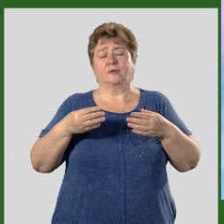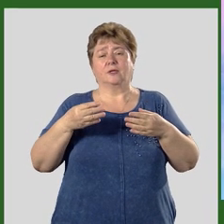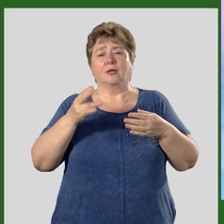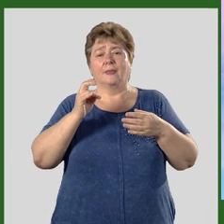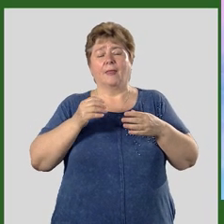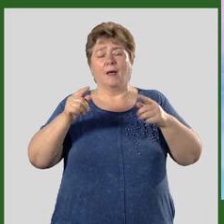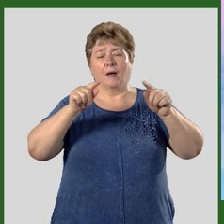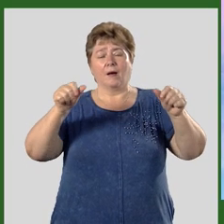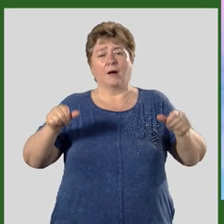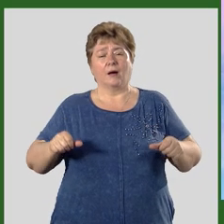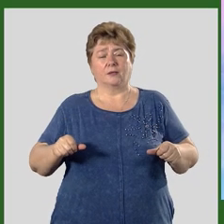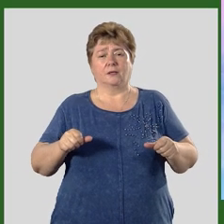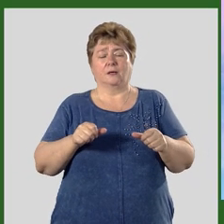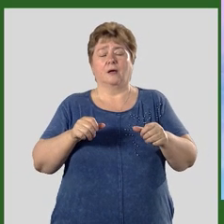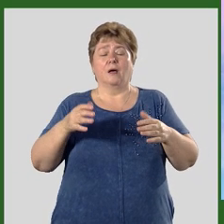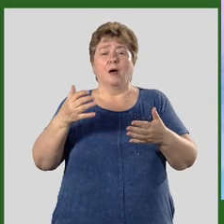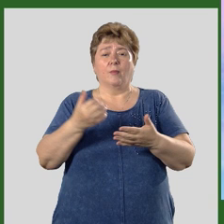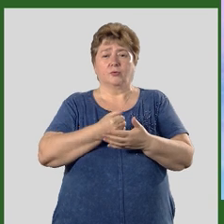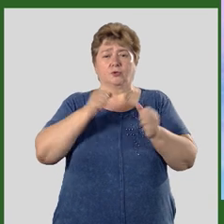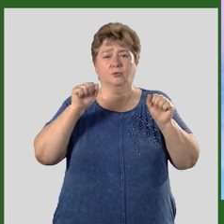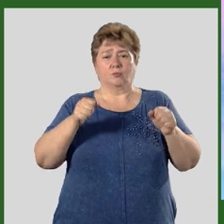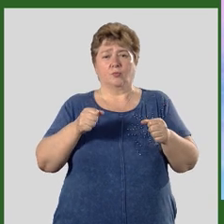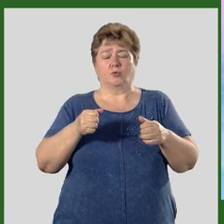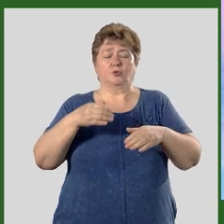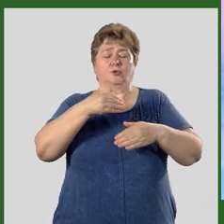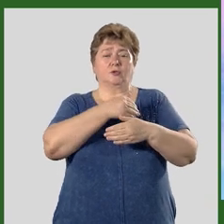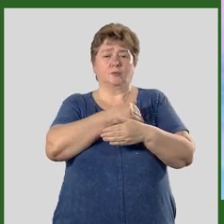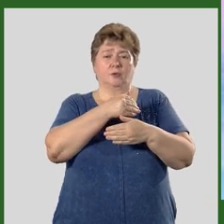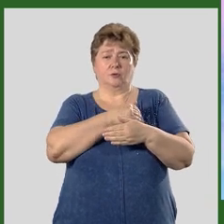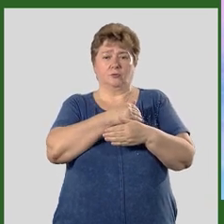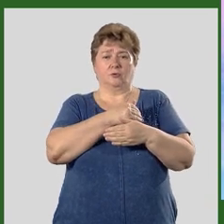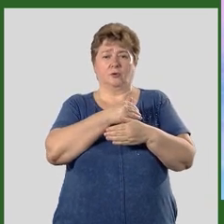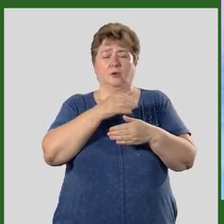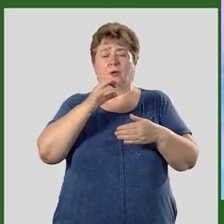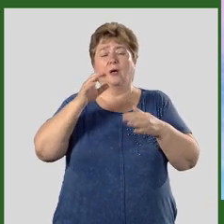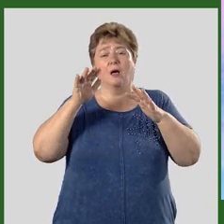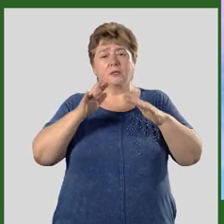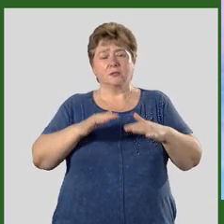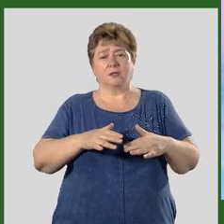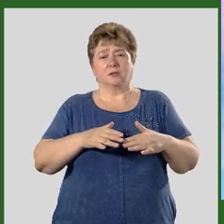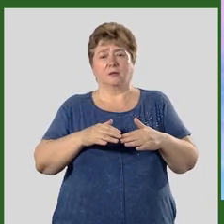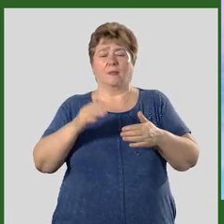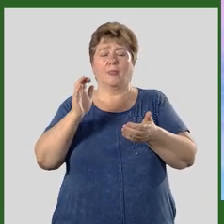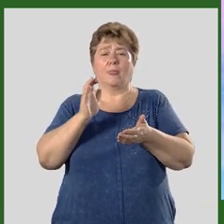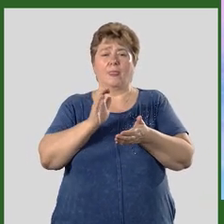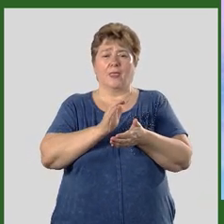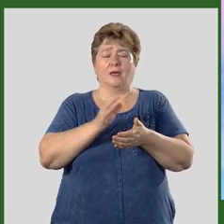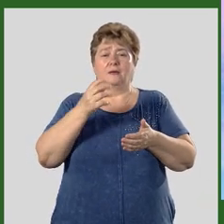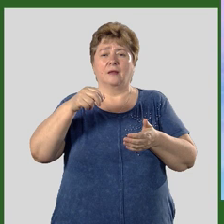картах. Из них можно получить данные о температуре, осадках,